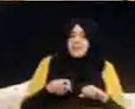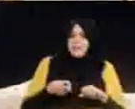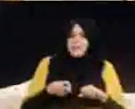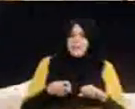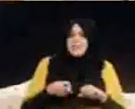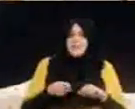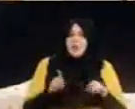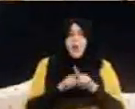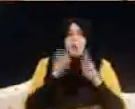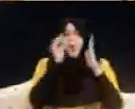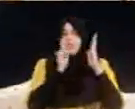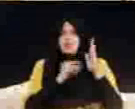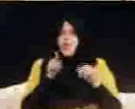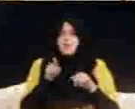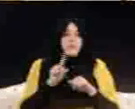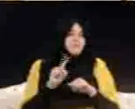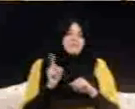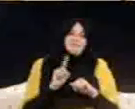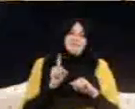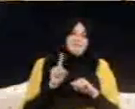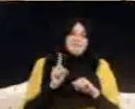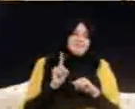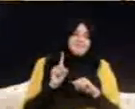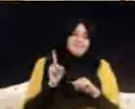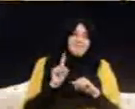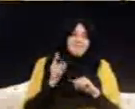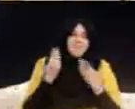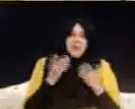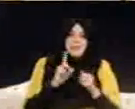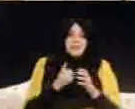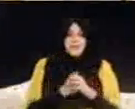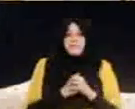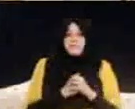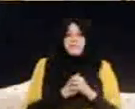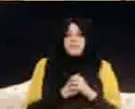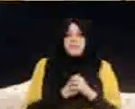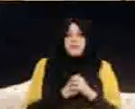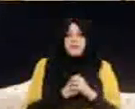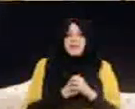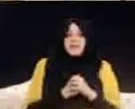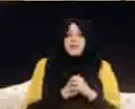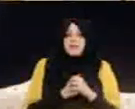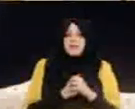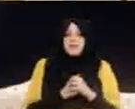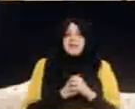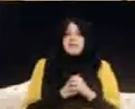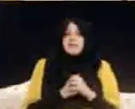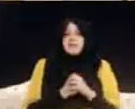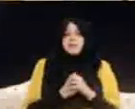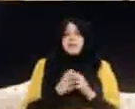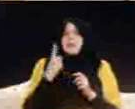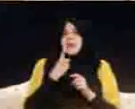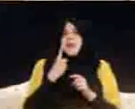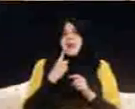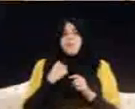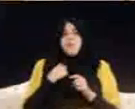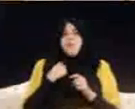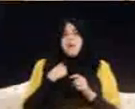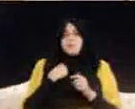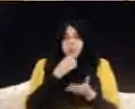معينة على، لا ما ينفعش، هذه ما ينفعش. ثم إذا كان واحد الحصة نتاعو عنده حق